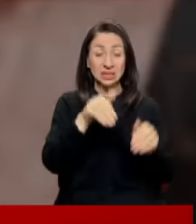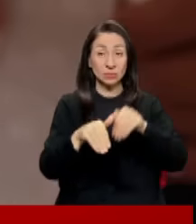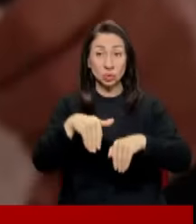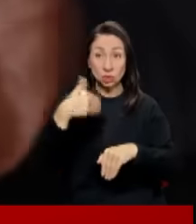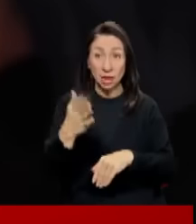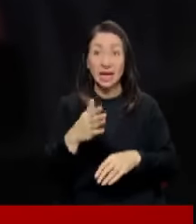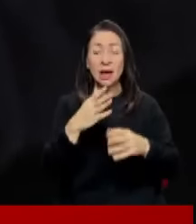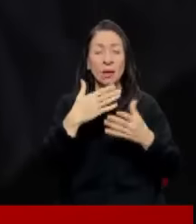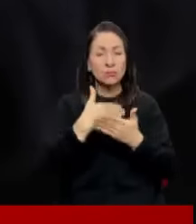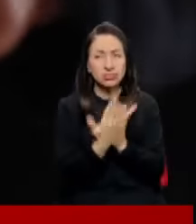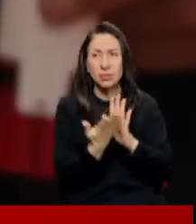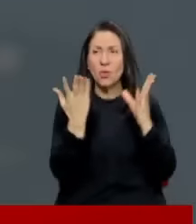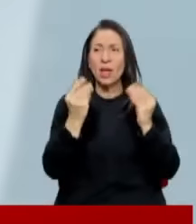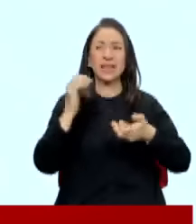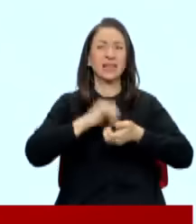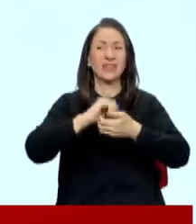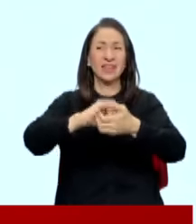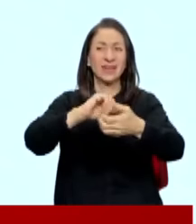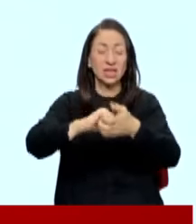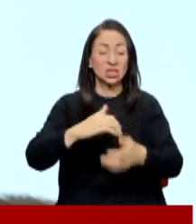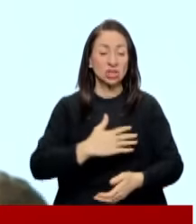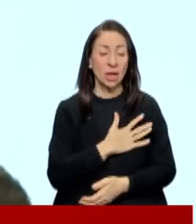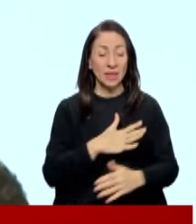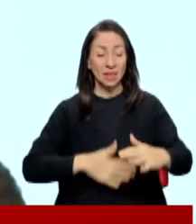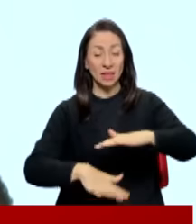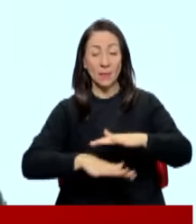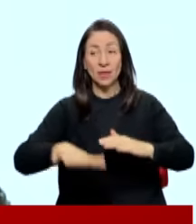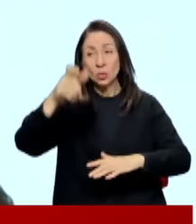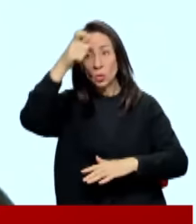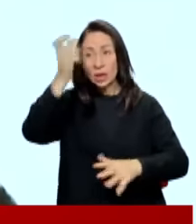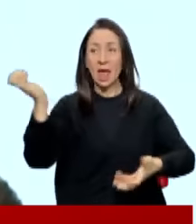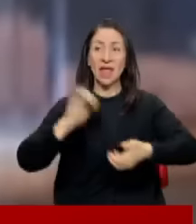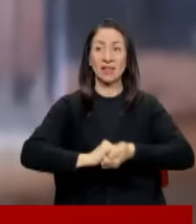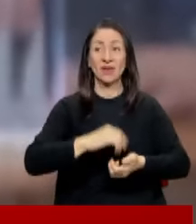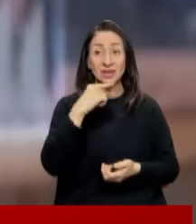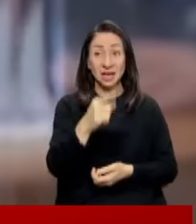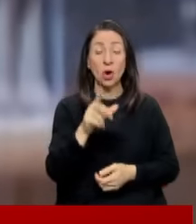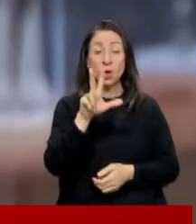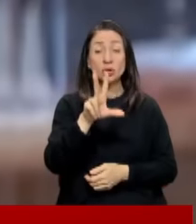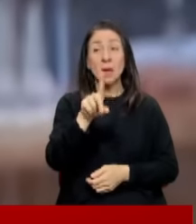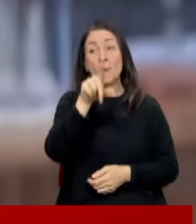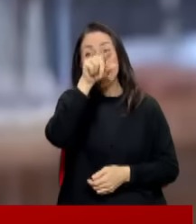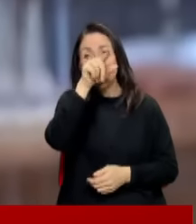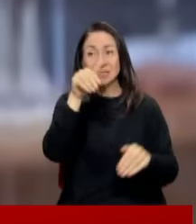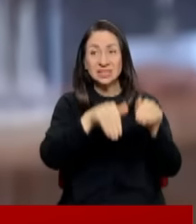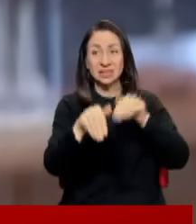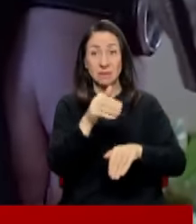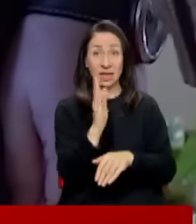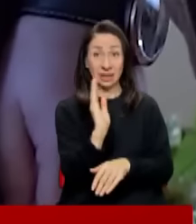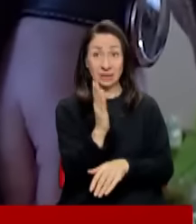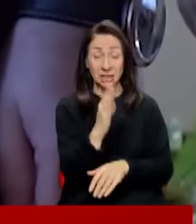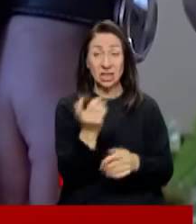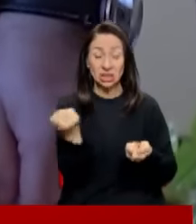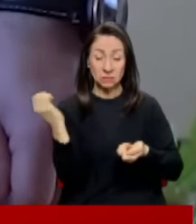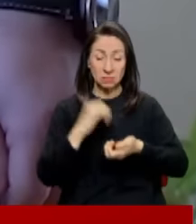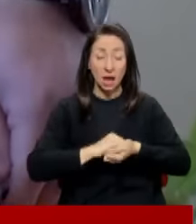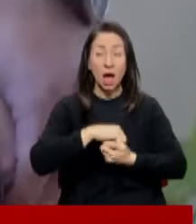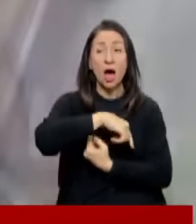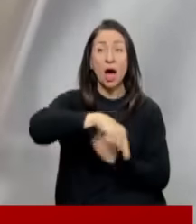sonra dağılan ittifak yerine CHP tabanda Türkiye İttifakı derken 31 Mart seçimlerine gidilirken